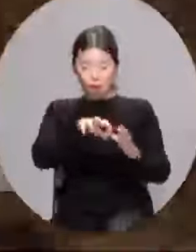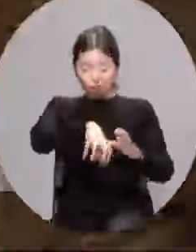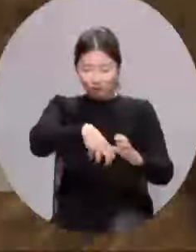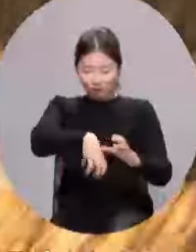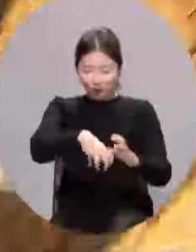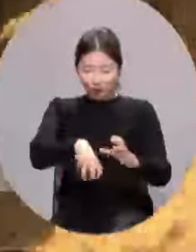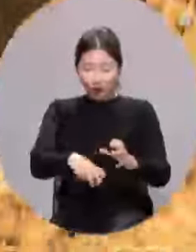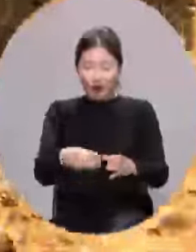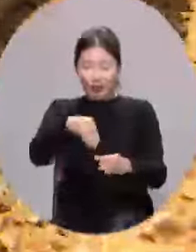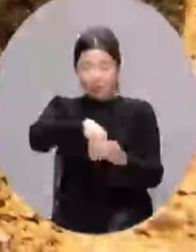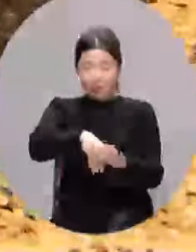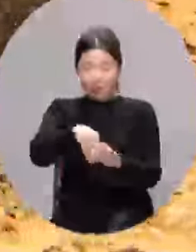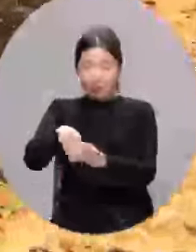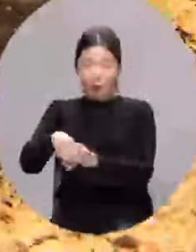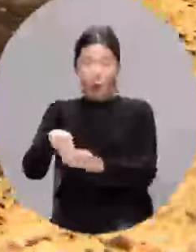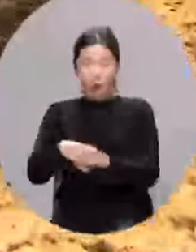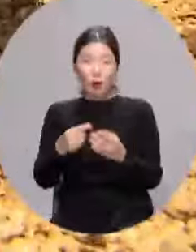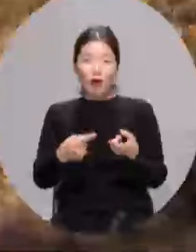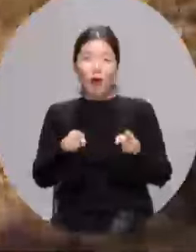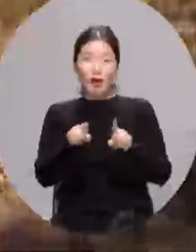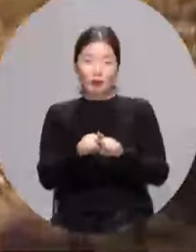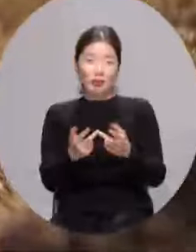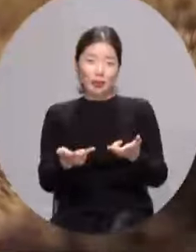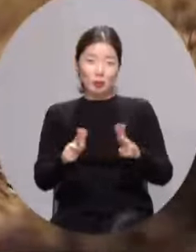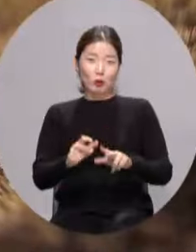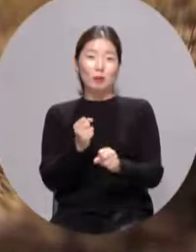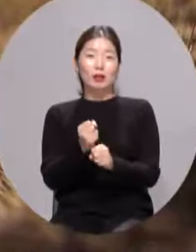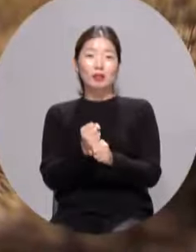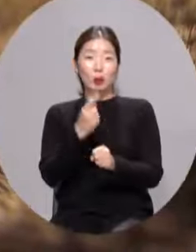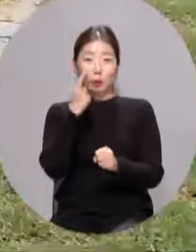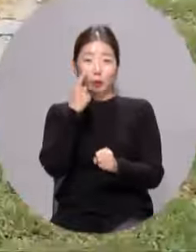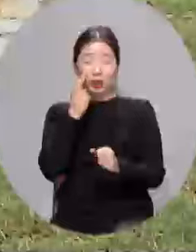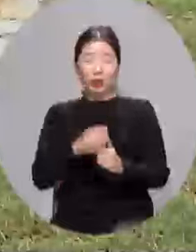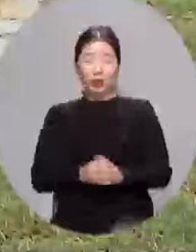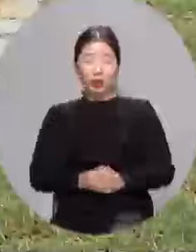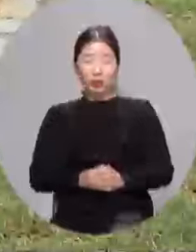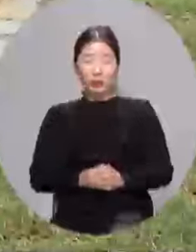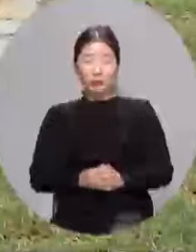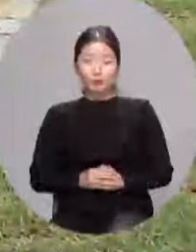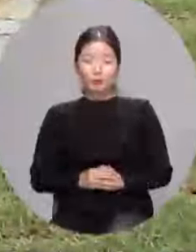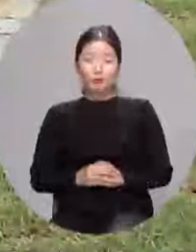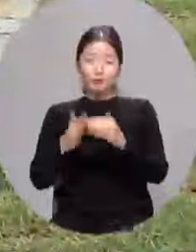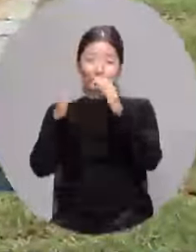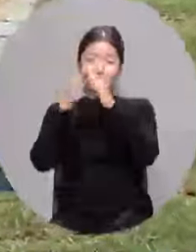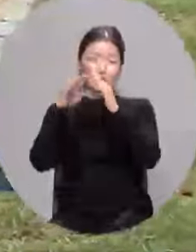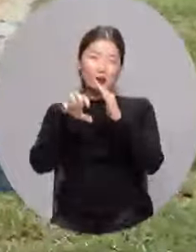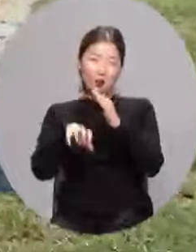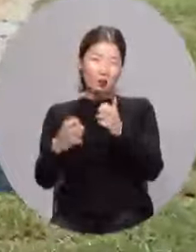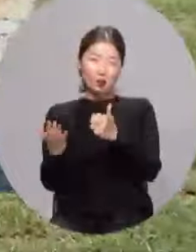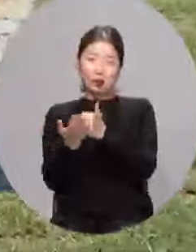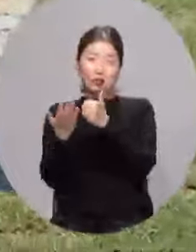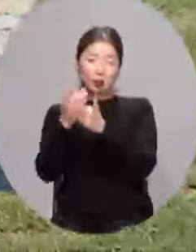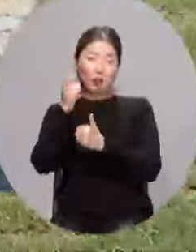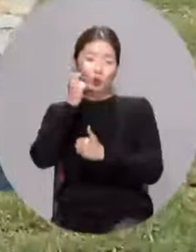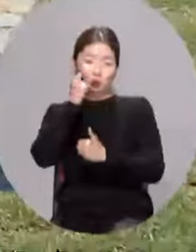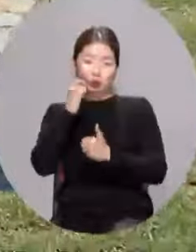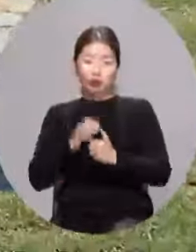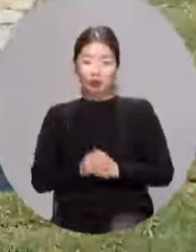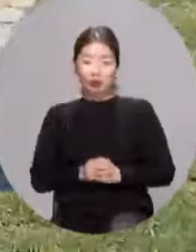파내고 식물을 심으며 함께 가족 꽃밭을 만들어보기도 합니다. 집에서는 못